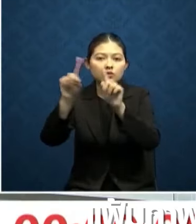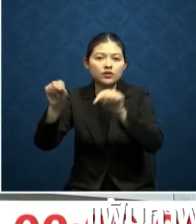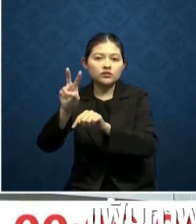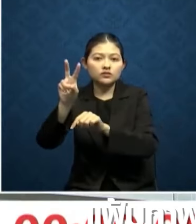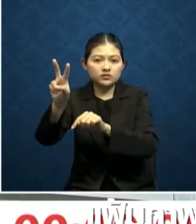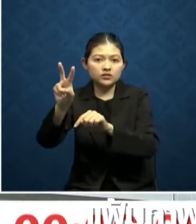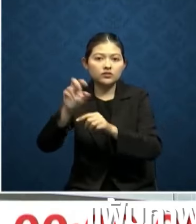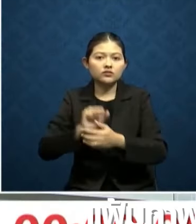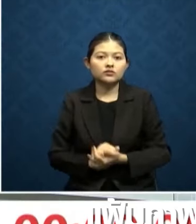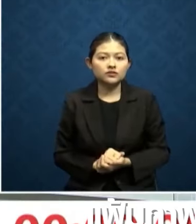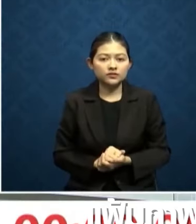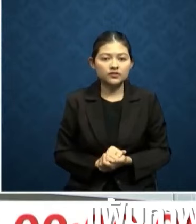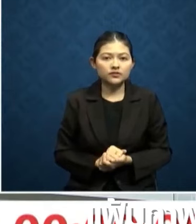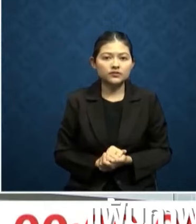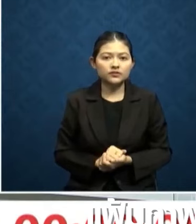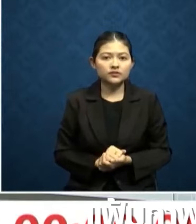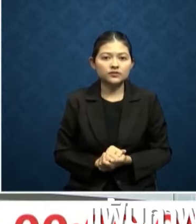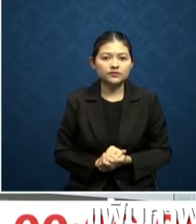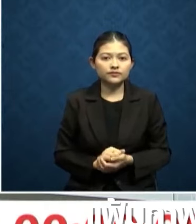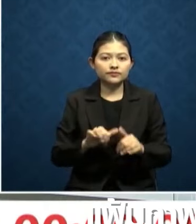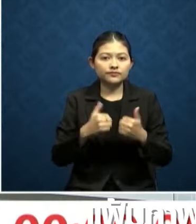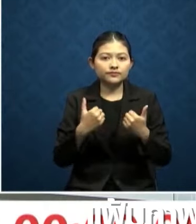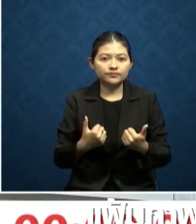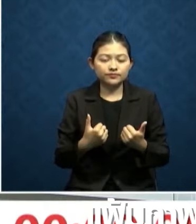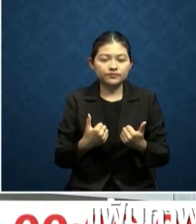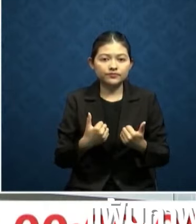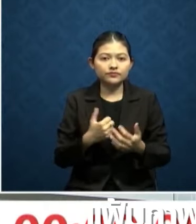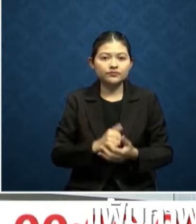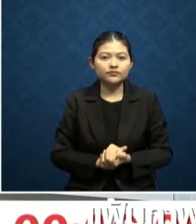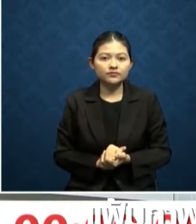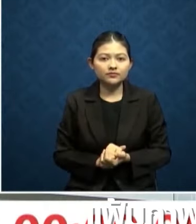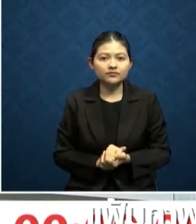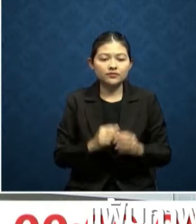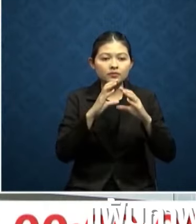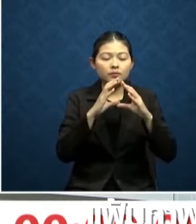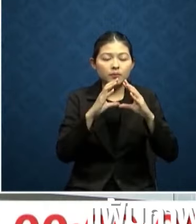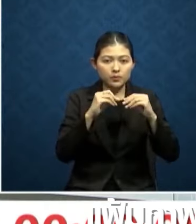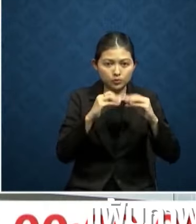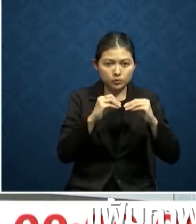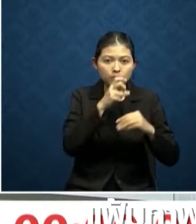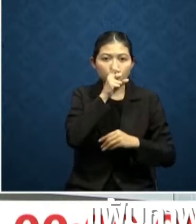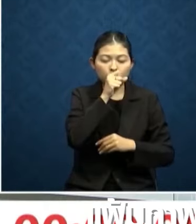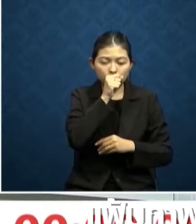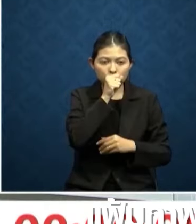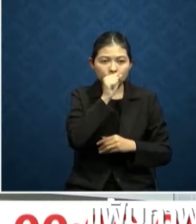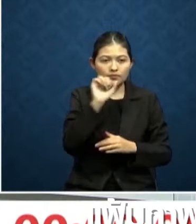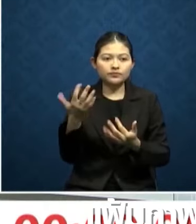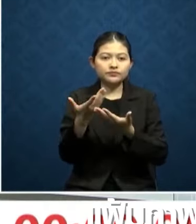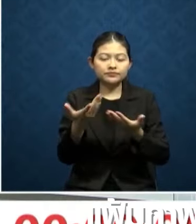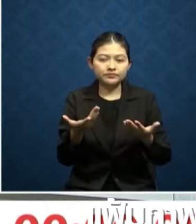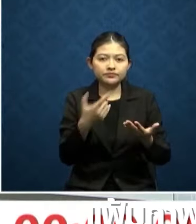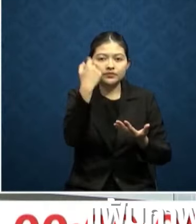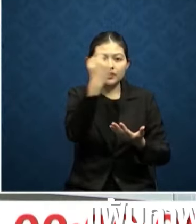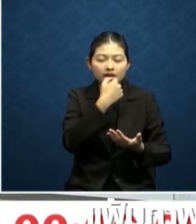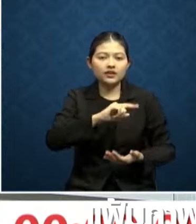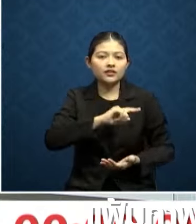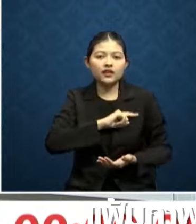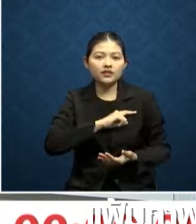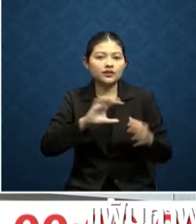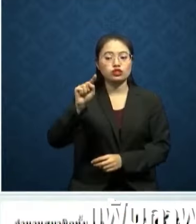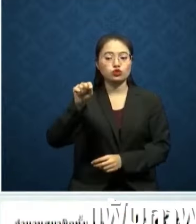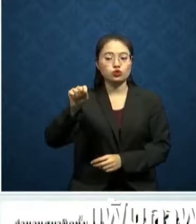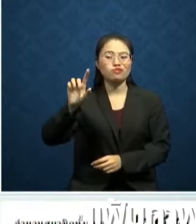ะถึงเดือนกรกฎาคมหากกกต.รับรองสว.ชุดใหม่ก็จะทำให้สว.ชุดใหม่เป็นคนลงมติการเลือกประธานศาลปกครองสูงสุด